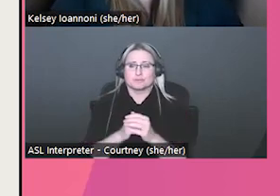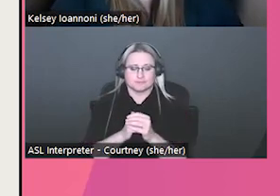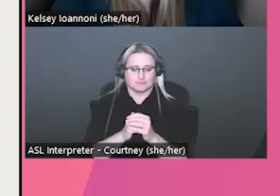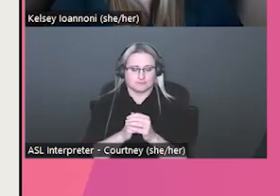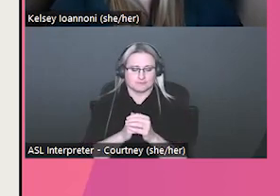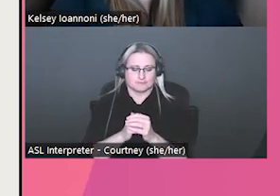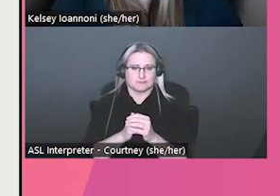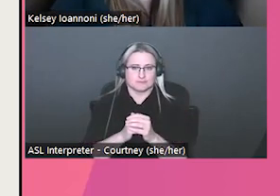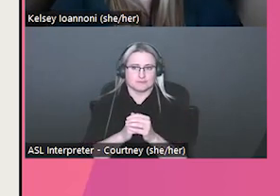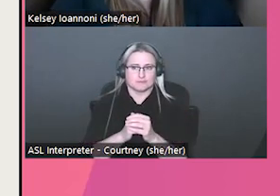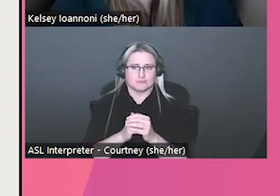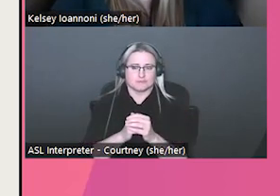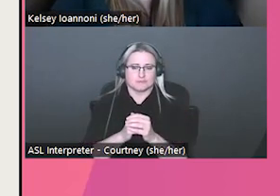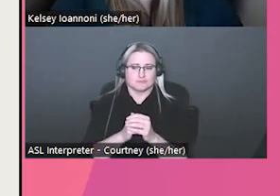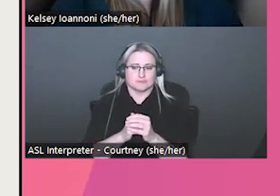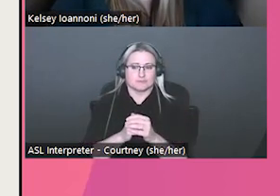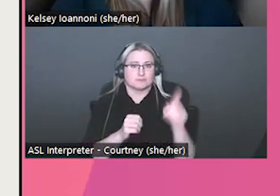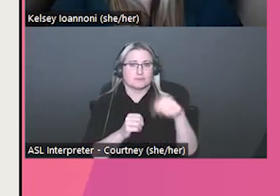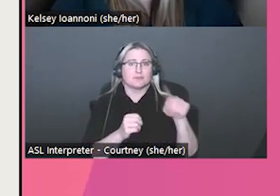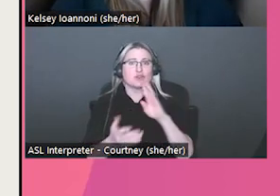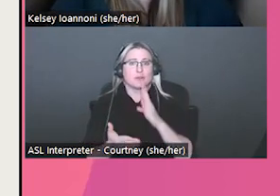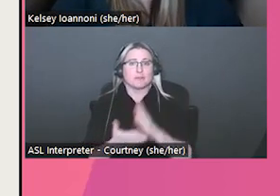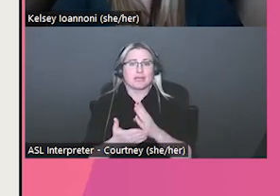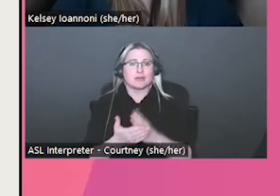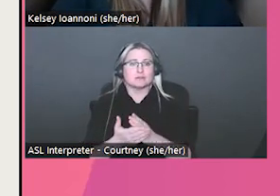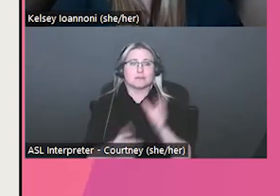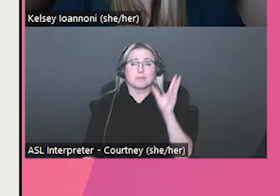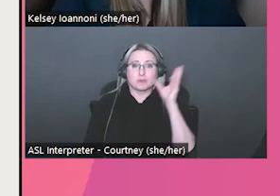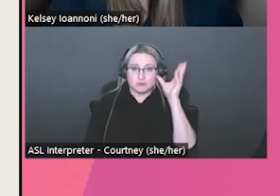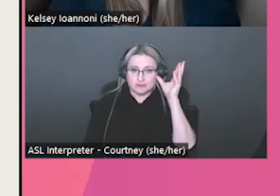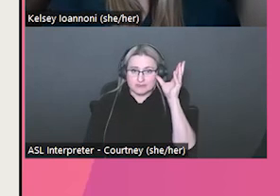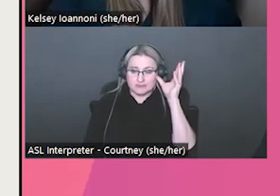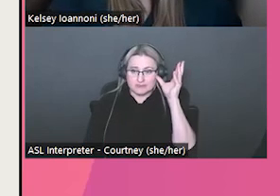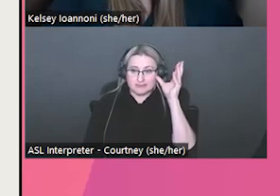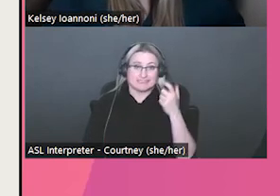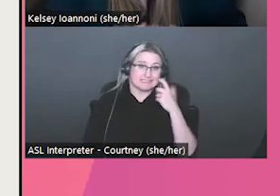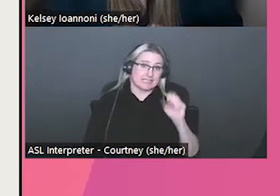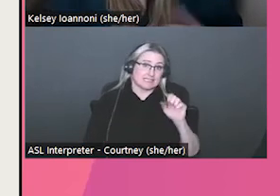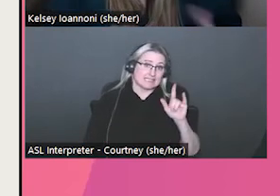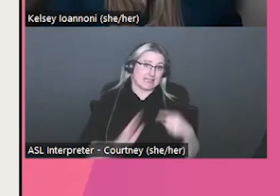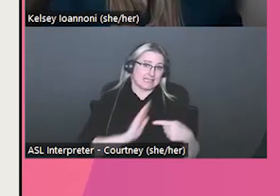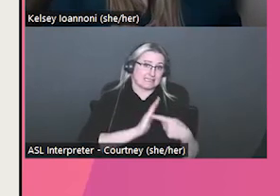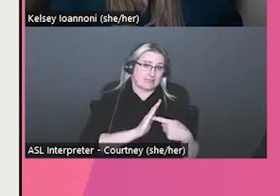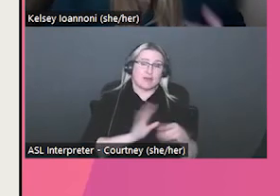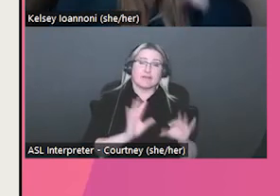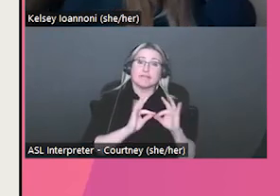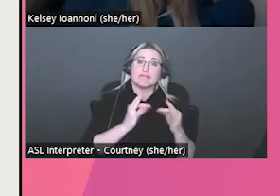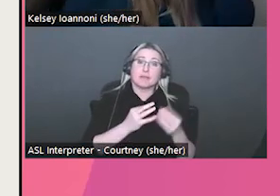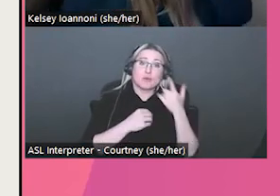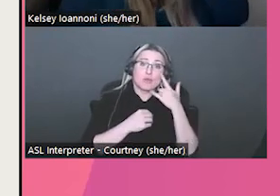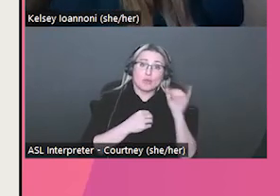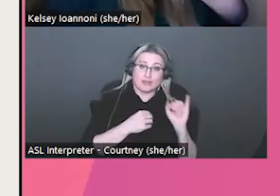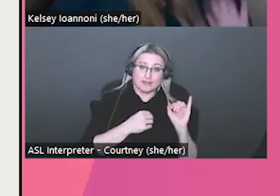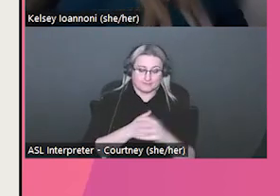j'ai aussi des extraits de certaines participantes qui parlent de leurs parents. On peut